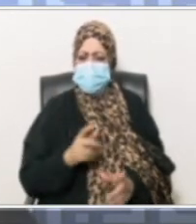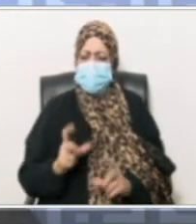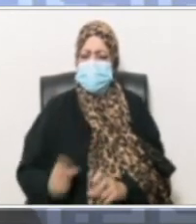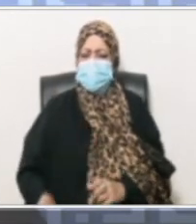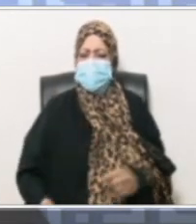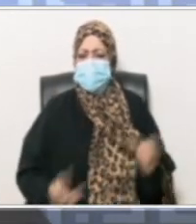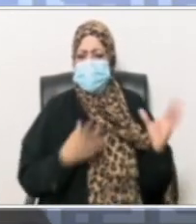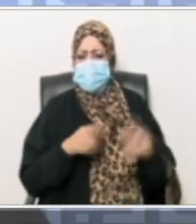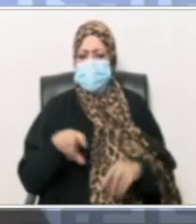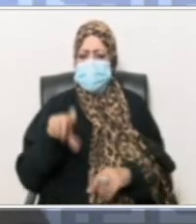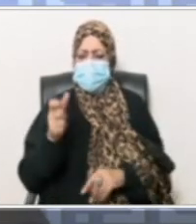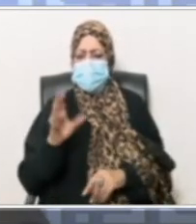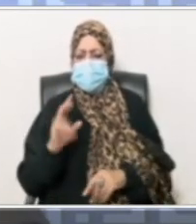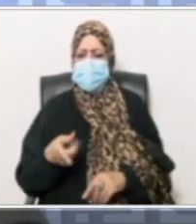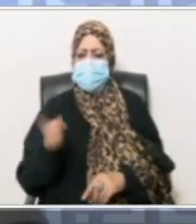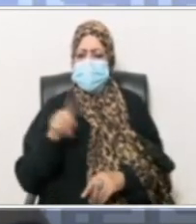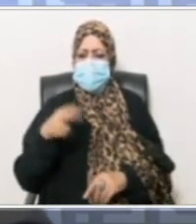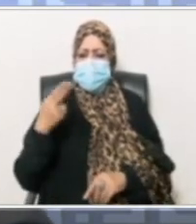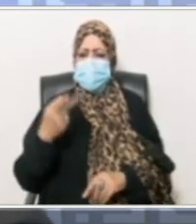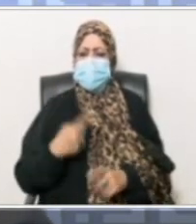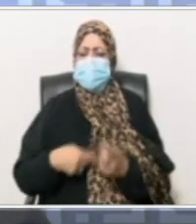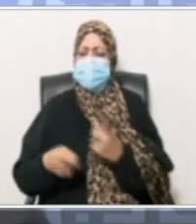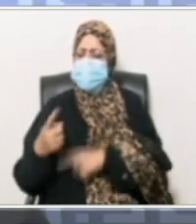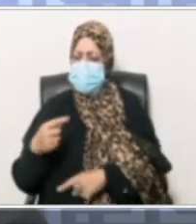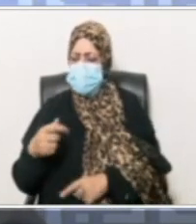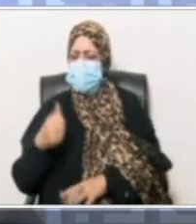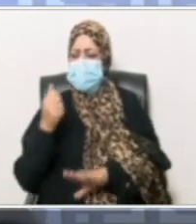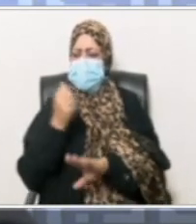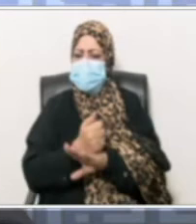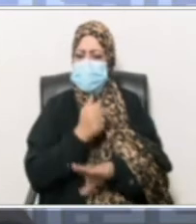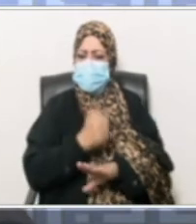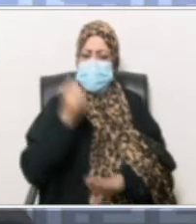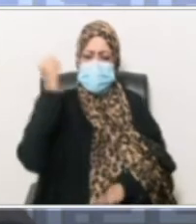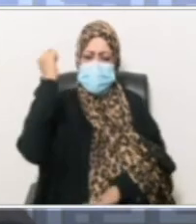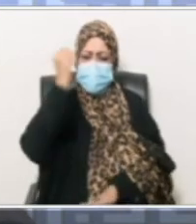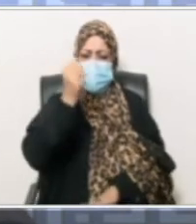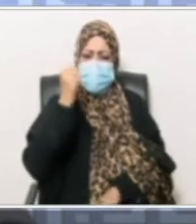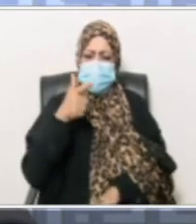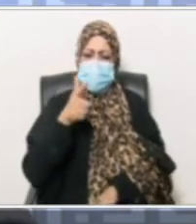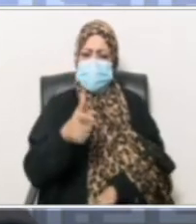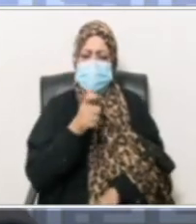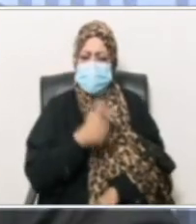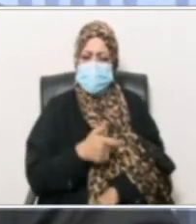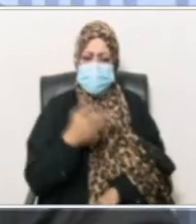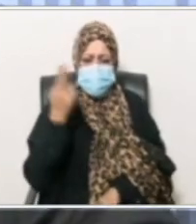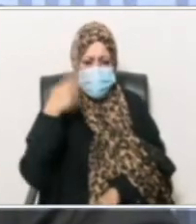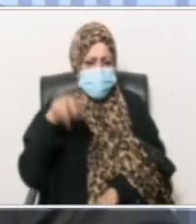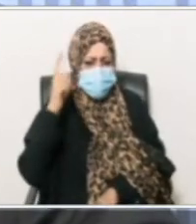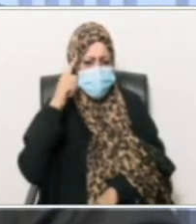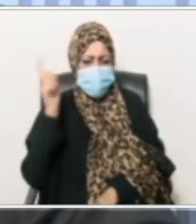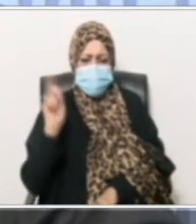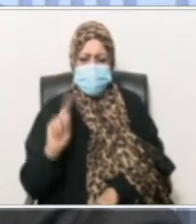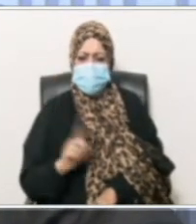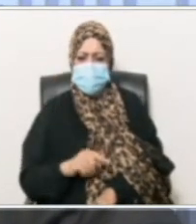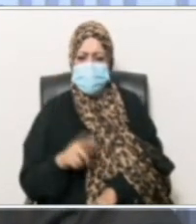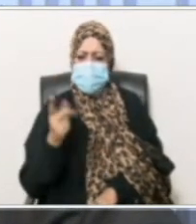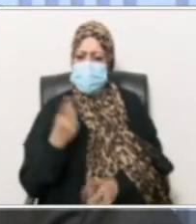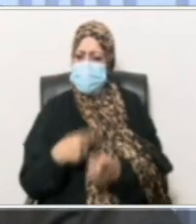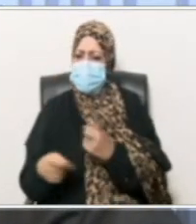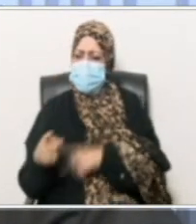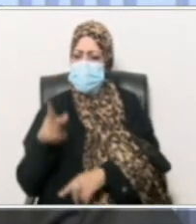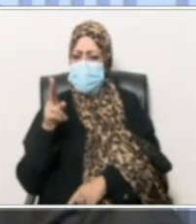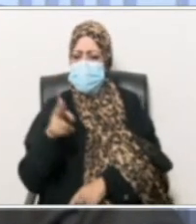من الناس، سواء أعرفهم أو لا أعرفهم هؤلاء الناس، وسواء هم أو من جاء